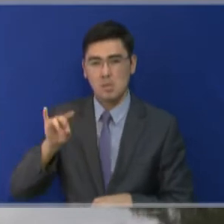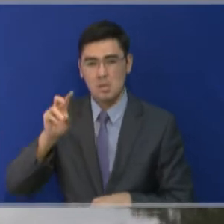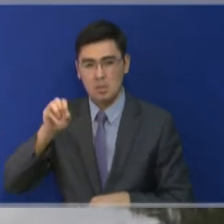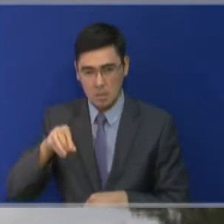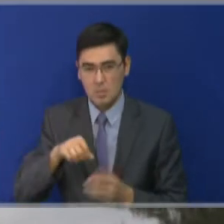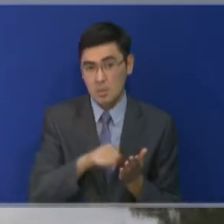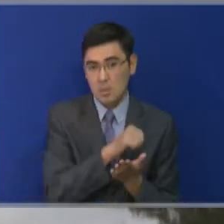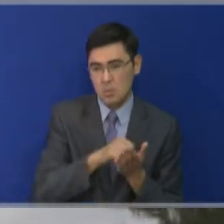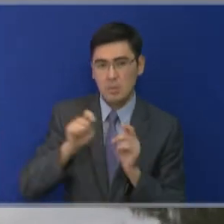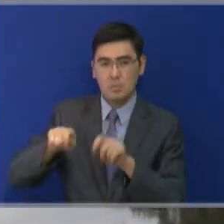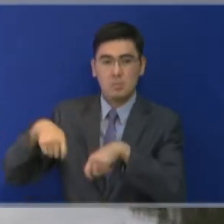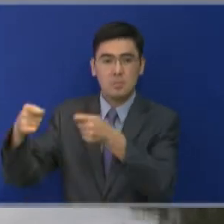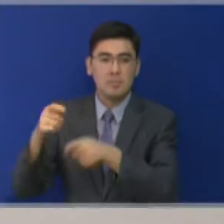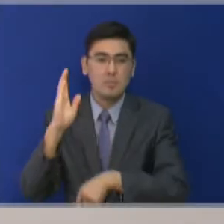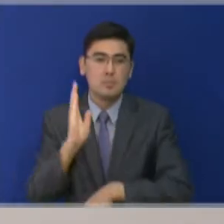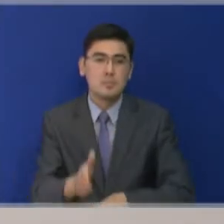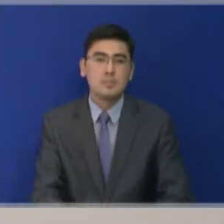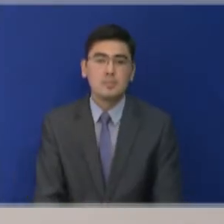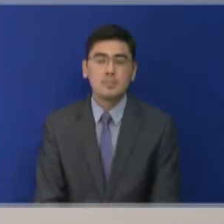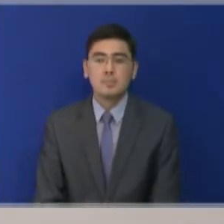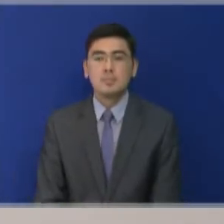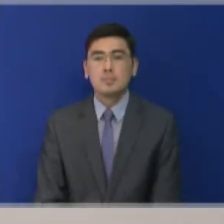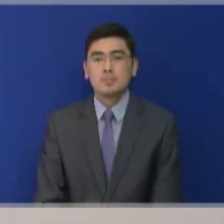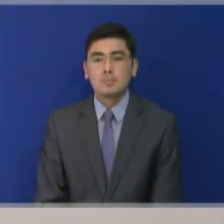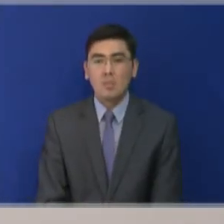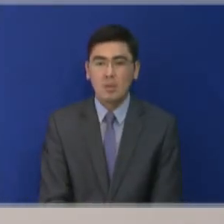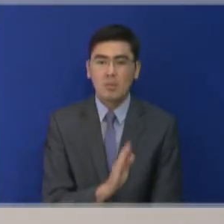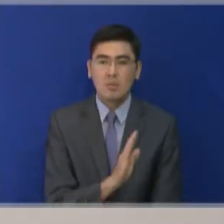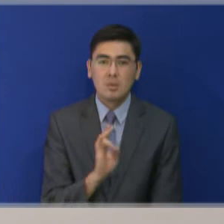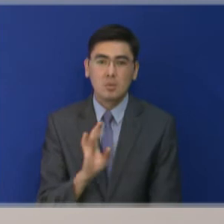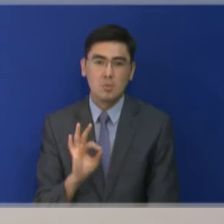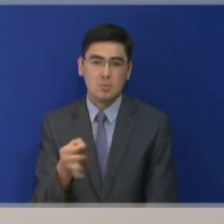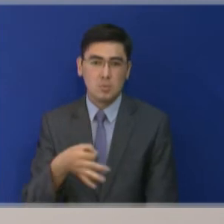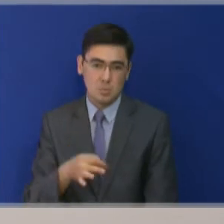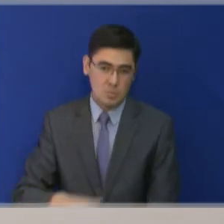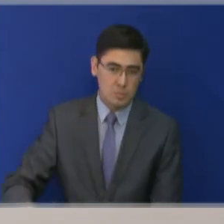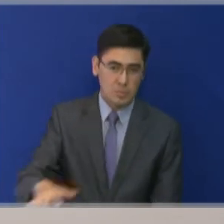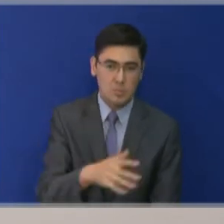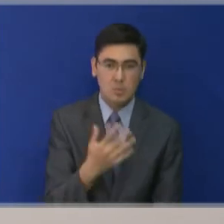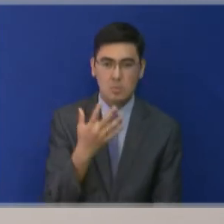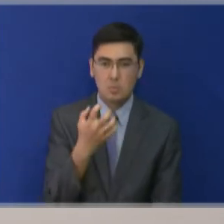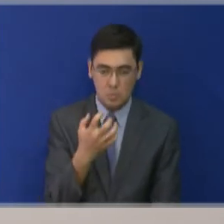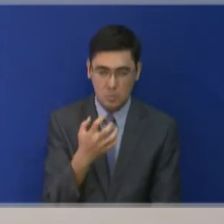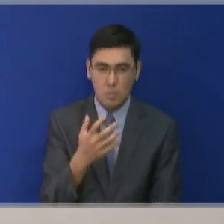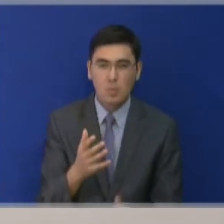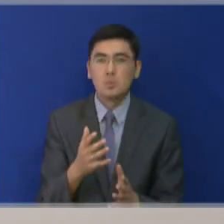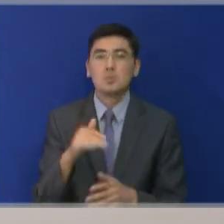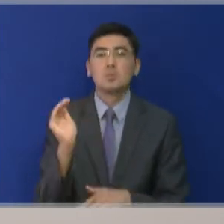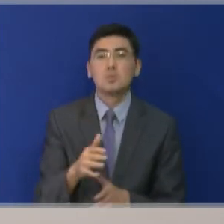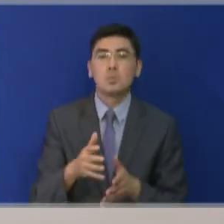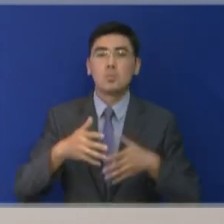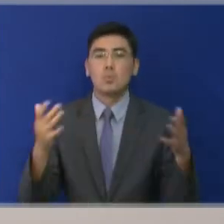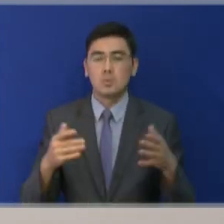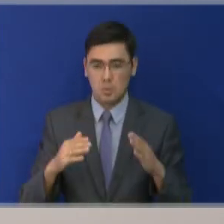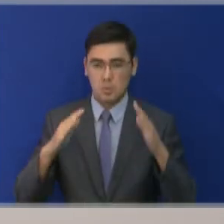Ертісбаев, Семей телеарнасы. Шығыс Қазақстан облысында 500 мың шаршы метрден астам тұрғын үй салынады. Ағымдағы